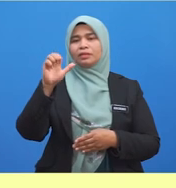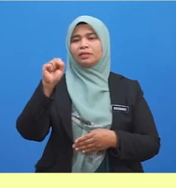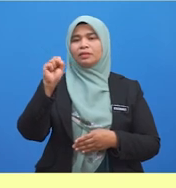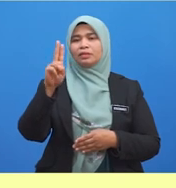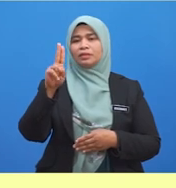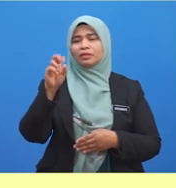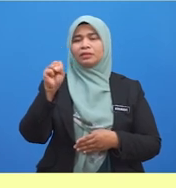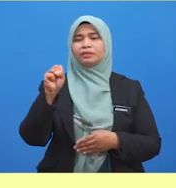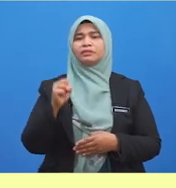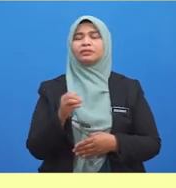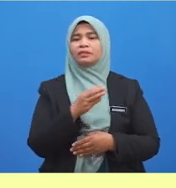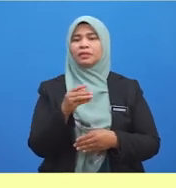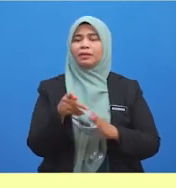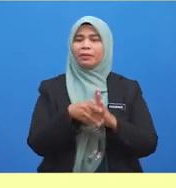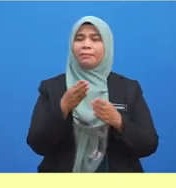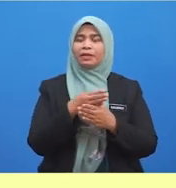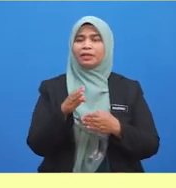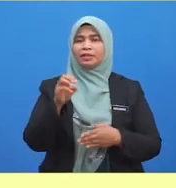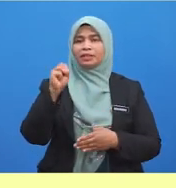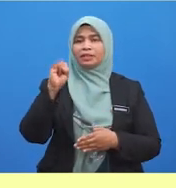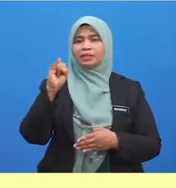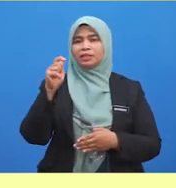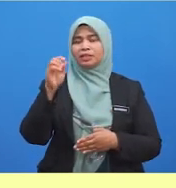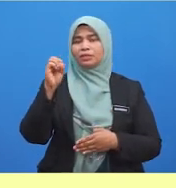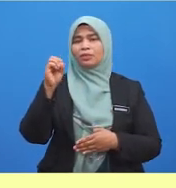juga pembahagian sitoplasma.